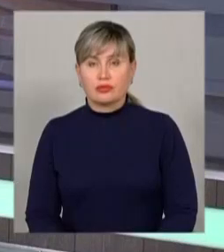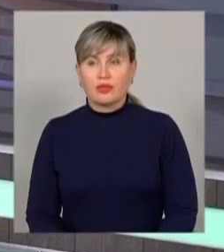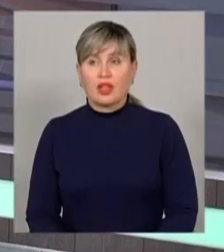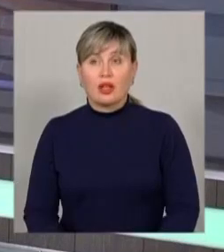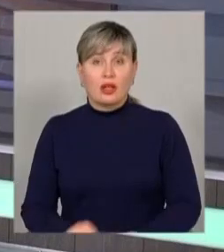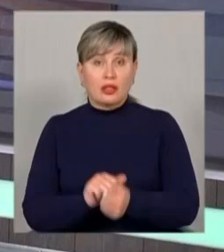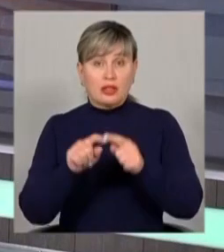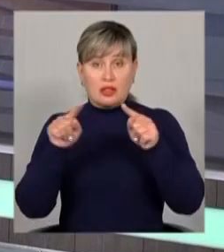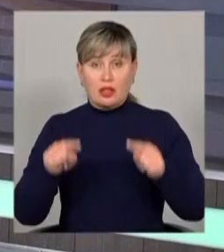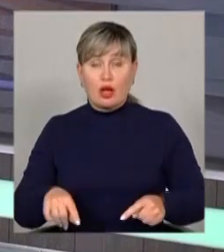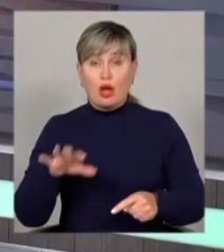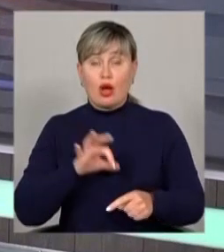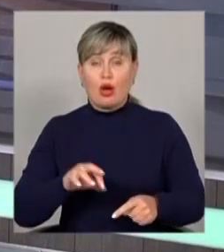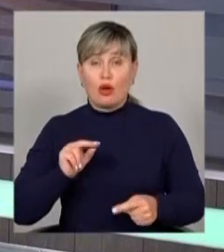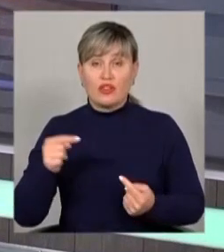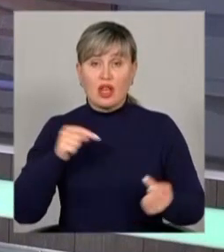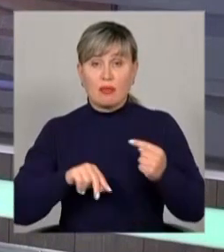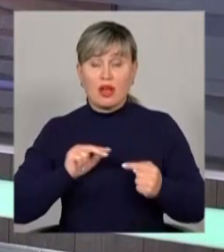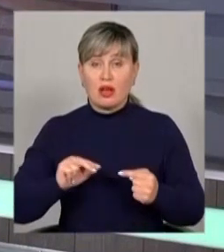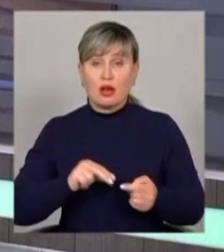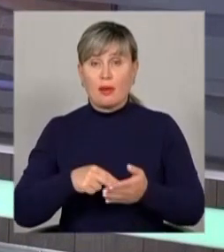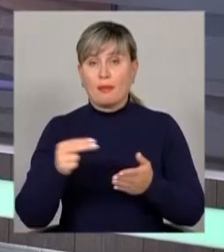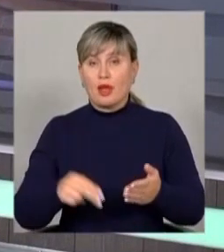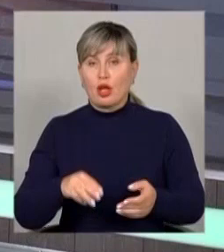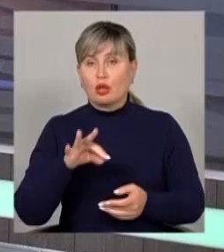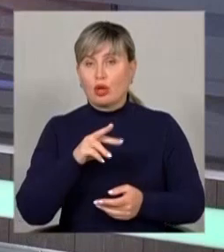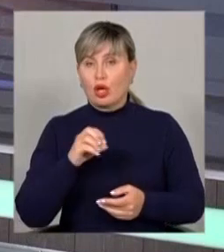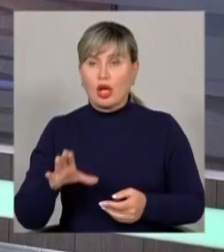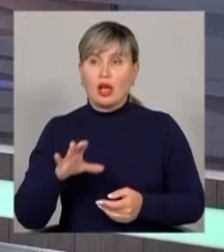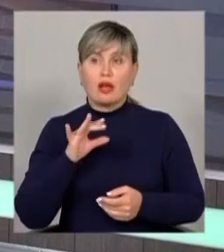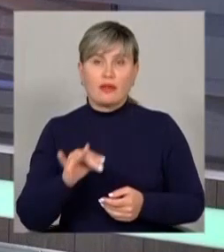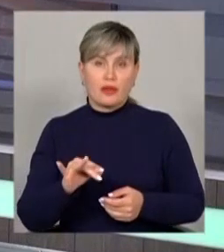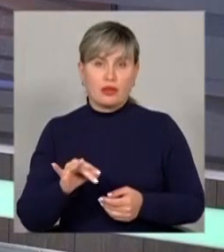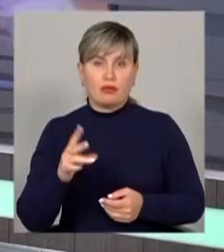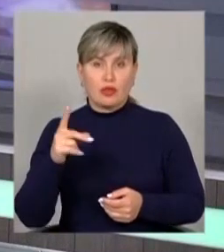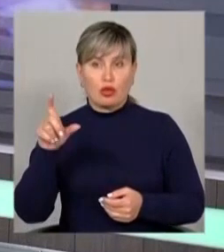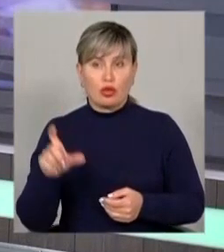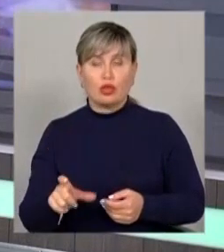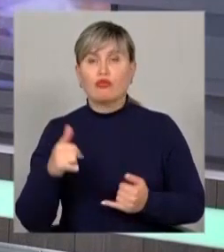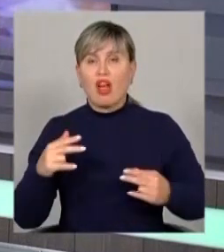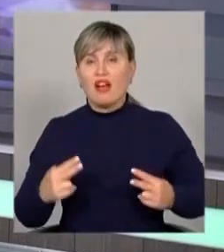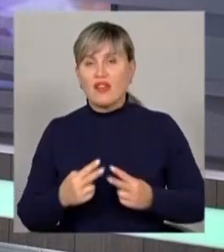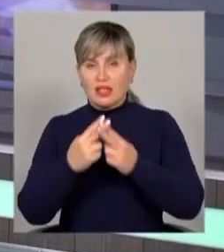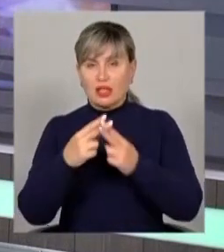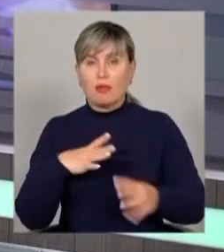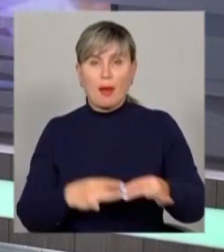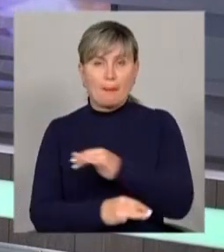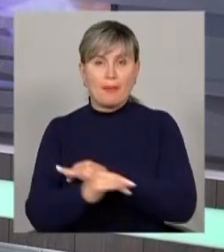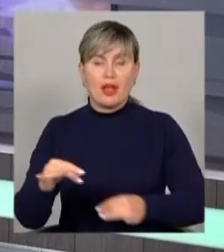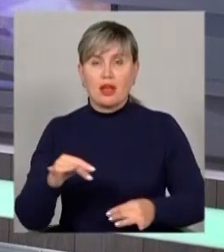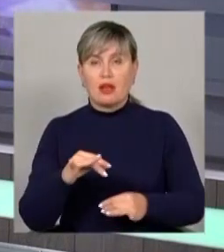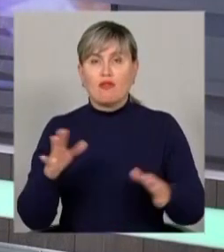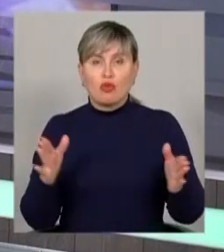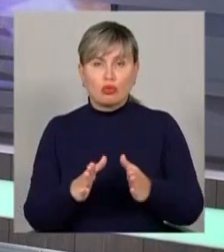Декларацию о союзническом взаимодействии подписали Касым-Жомарт Токаев и Эмомали Рахмон. Сегодня в Астане состоялись переговоры в узком